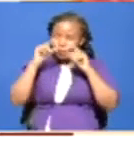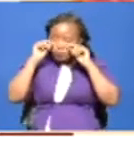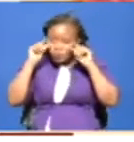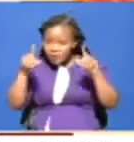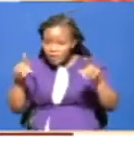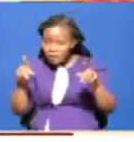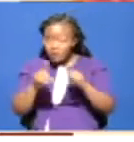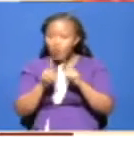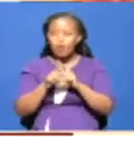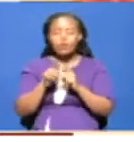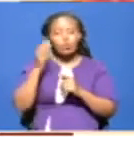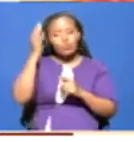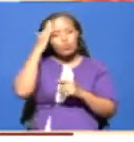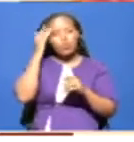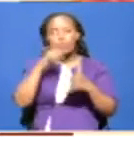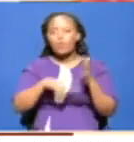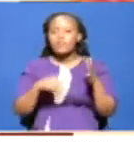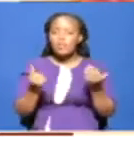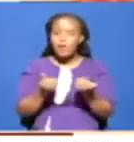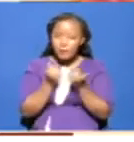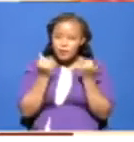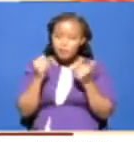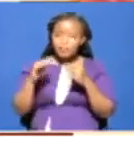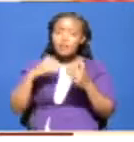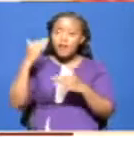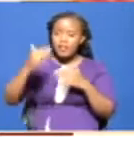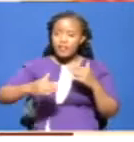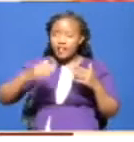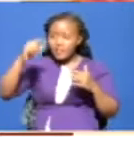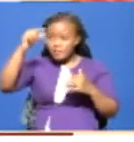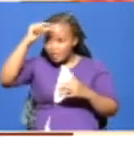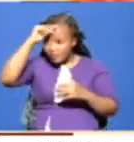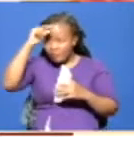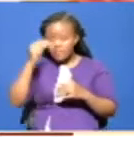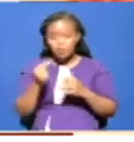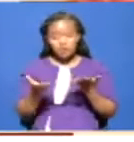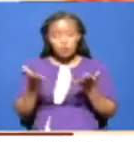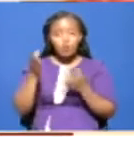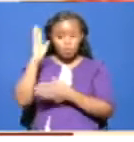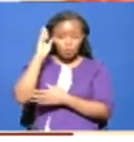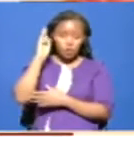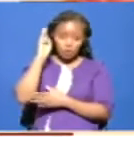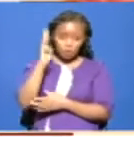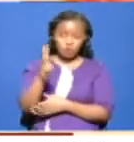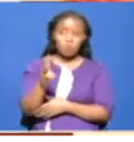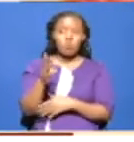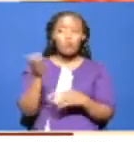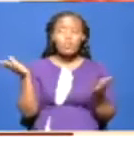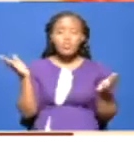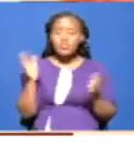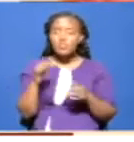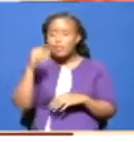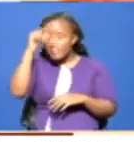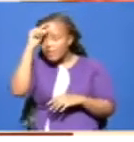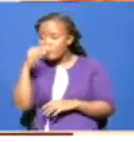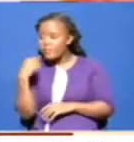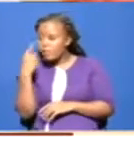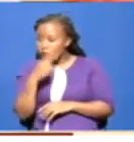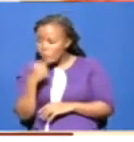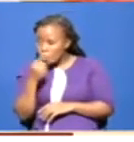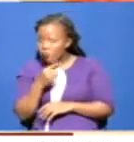aambiwi sikia. Serikali ambayo inakuja inshallah kwa mapenzi ya Mwenyezi Mungu ni serikali ya baba